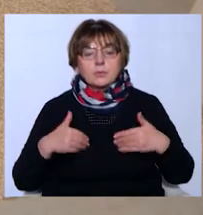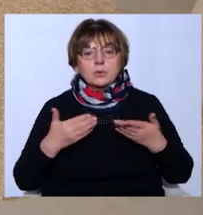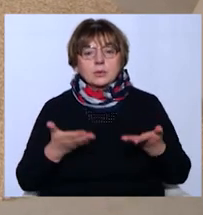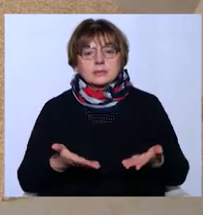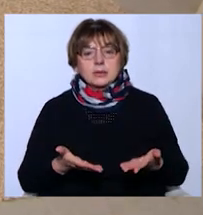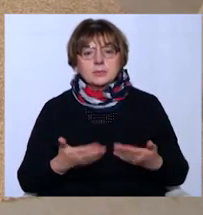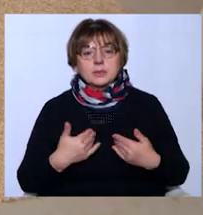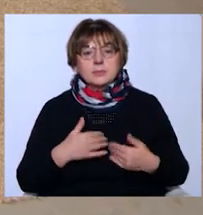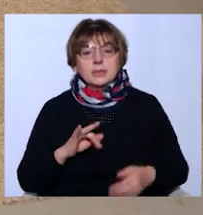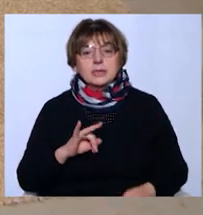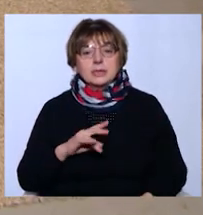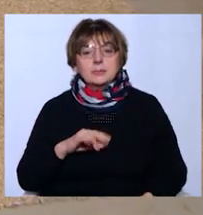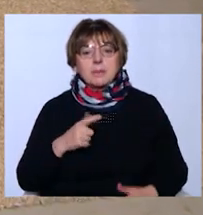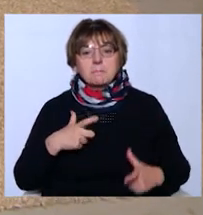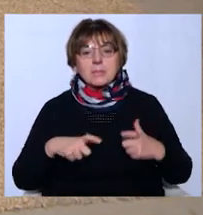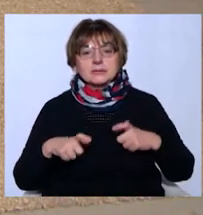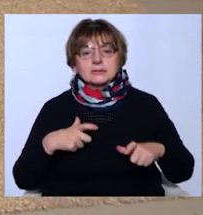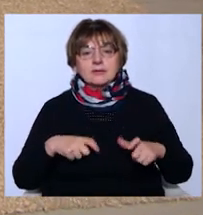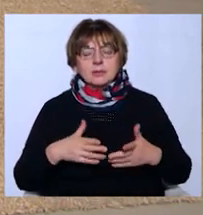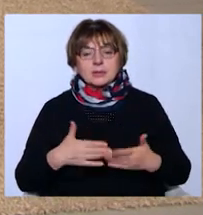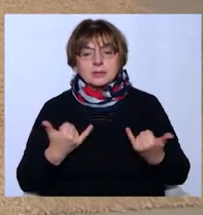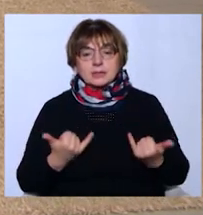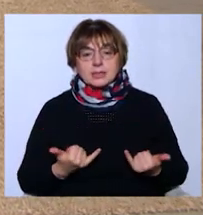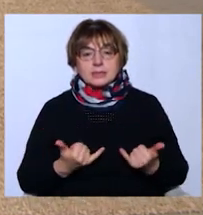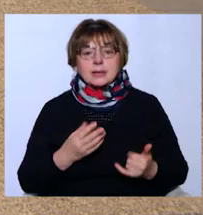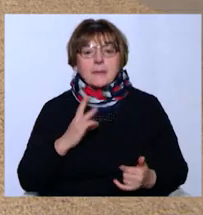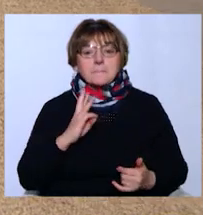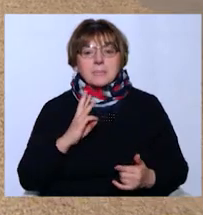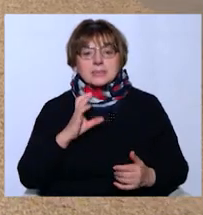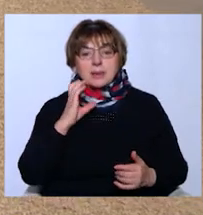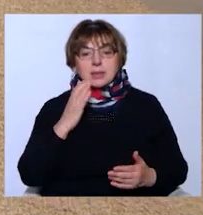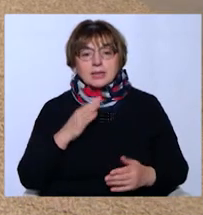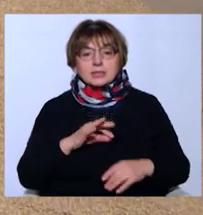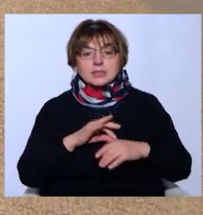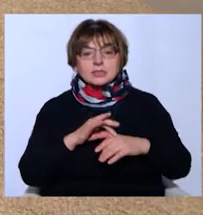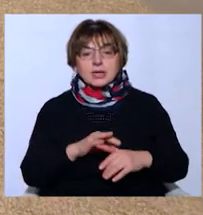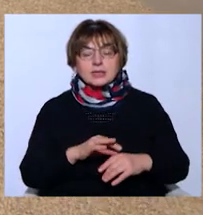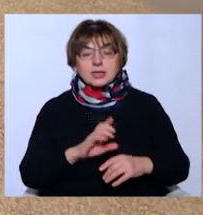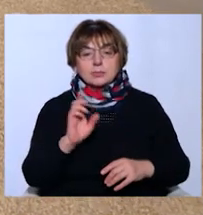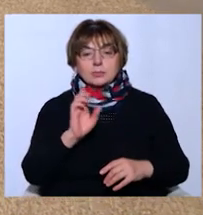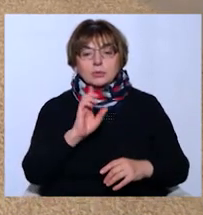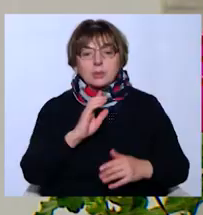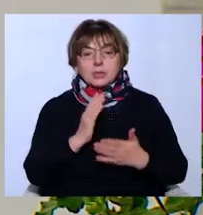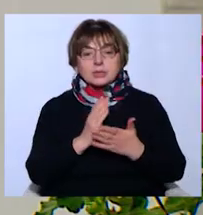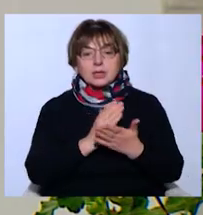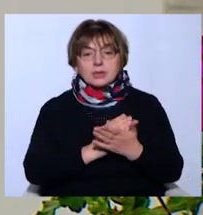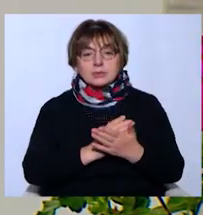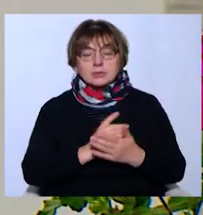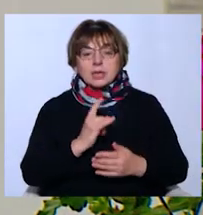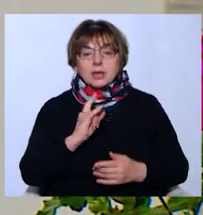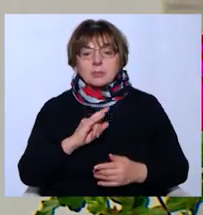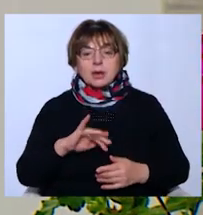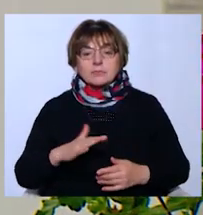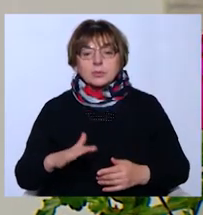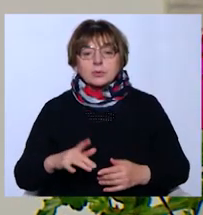მოგესალმებით. მე ვარ ირმა მასწავლებელი და დღეს მესამე კლასელებს გაკვეთილს ბუნებაში ჩაგიტარებთ. ბავშვებო, თქვენ იცით,